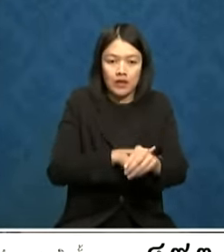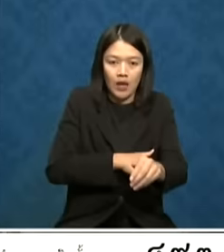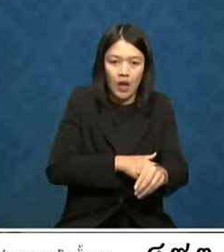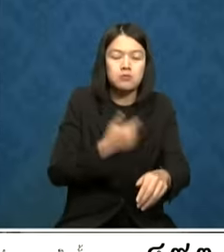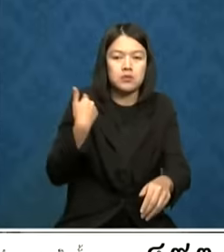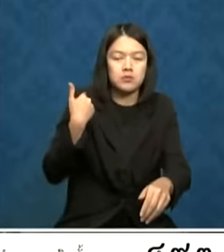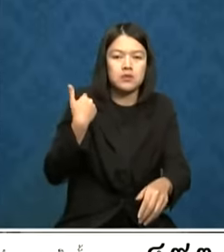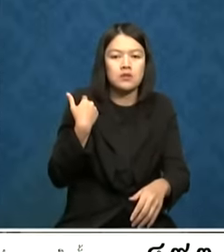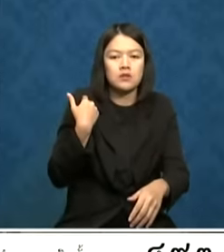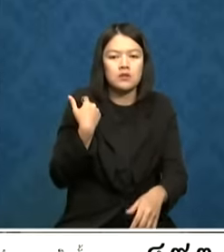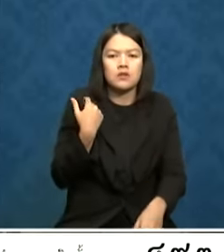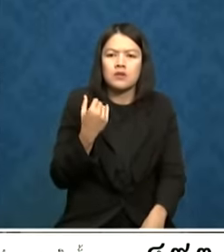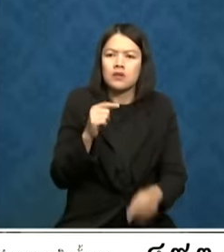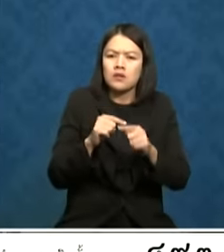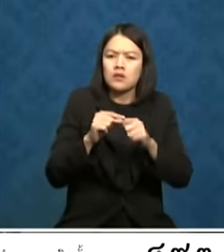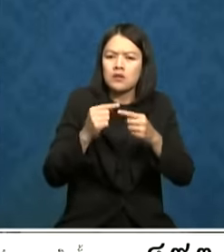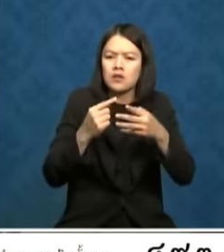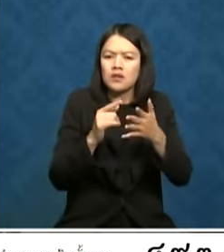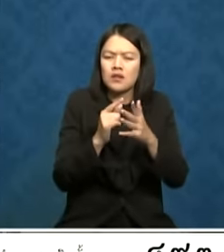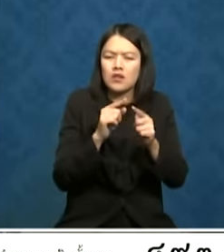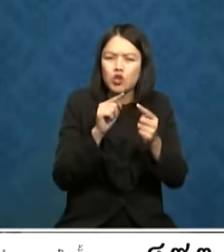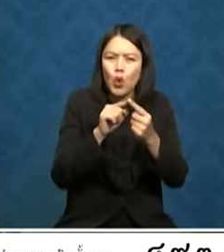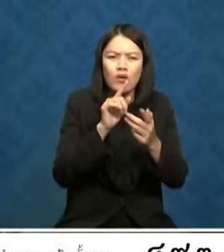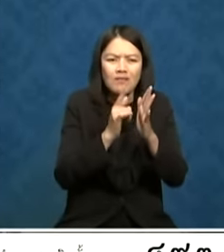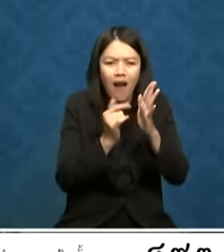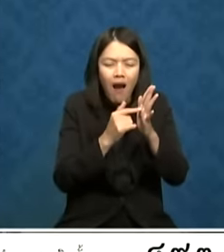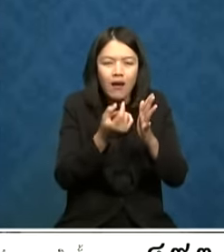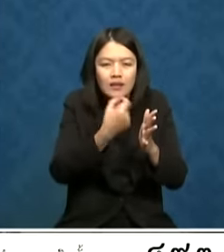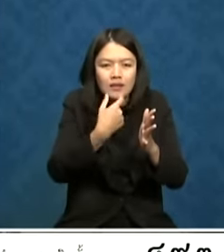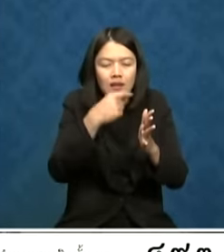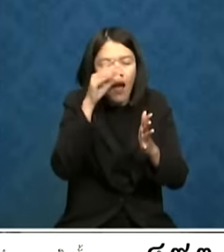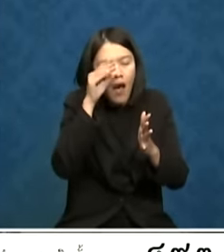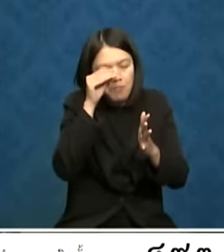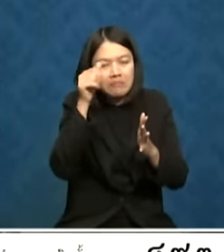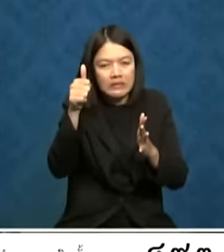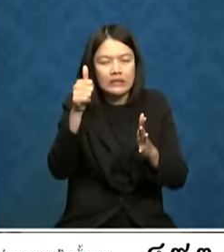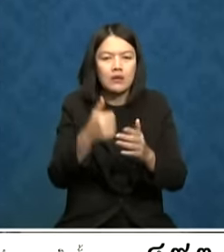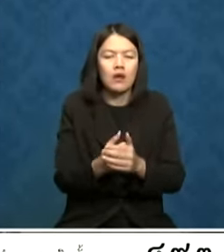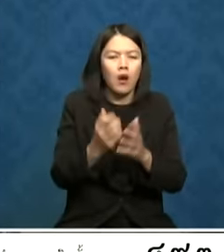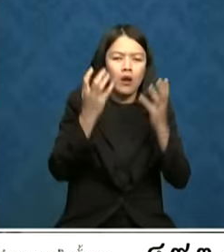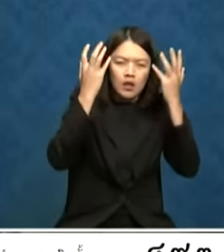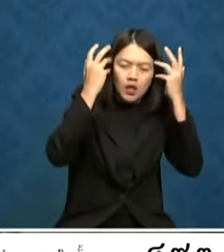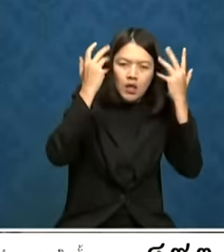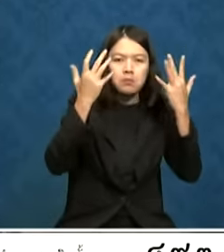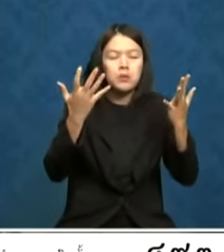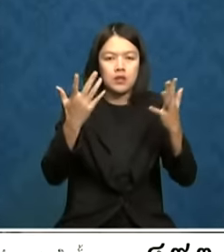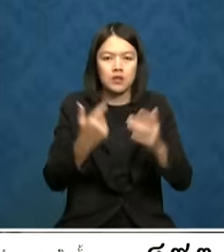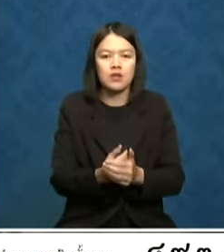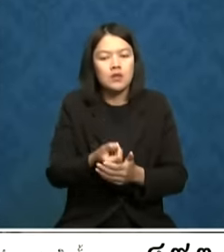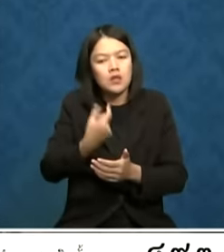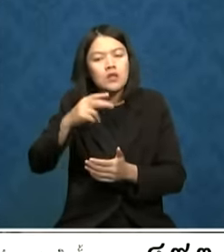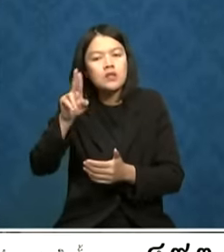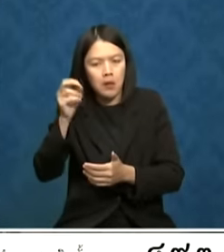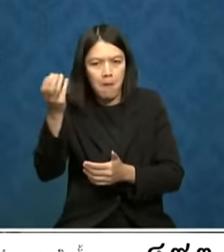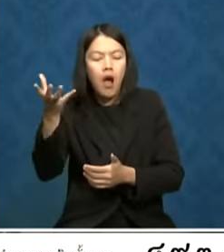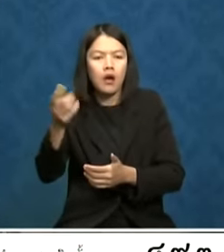สมหรือไดอสปมที่เรารู้จักกันในนามของแวเลียมค่ะทำให้ผู้กังวลนอนหลับได้ดีกว่าคลายกังวลได้มากกว่าและถูกใช้บ่อยกว่าทั่ว